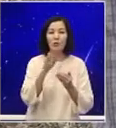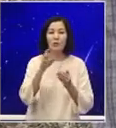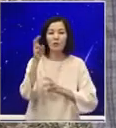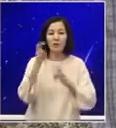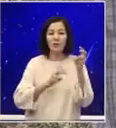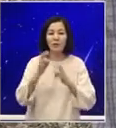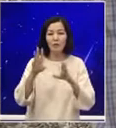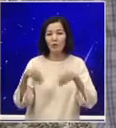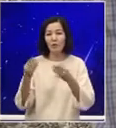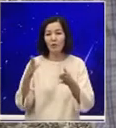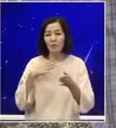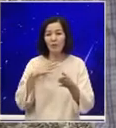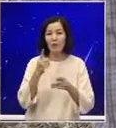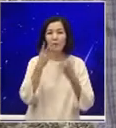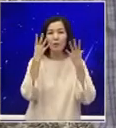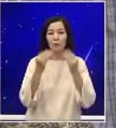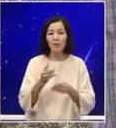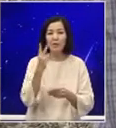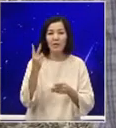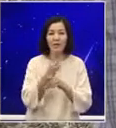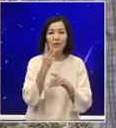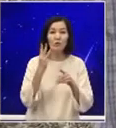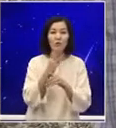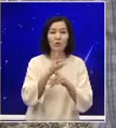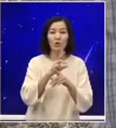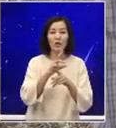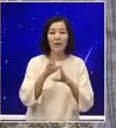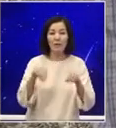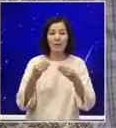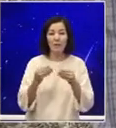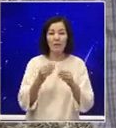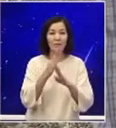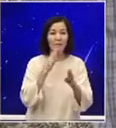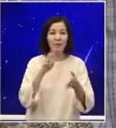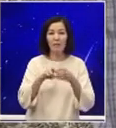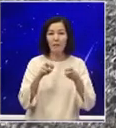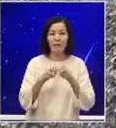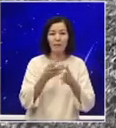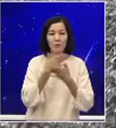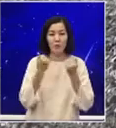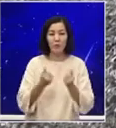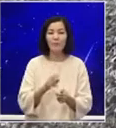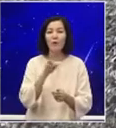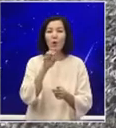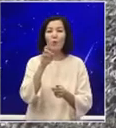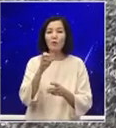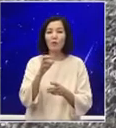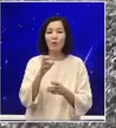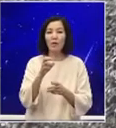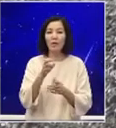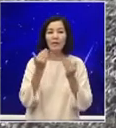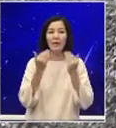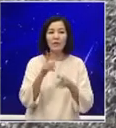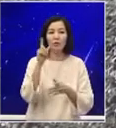зауытына өткізіп жатырмыз. Күніне 2-3 рет апарамыз. Бұрынғыдай кезек мәселесі жоқ. Көксу ауданында әлімтайырдың